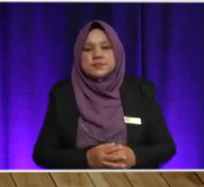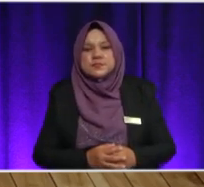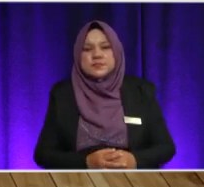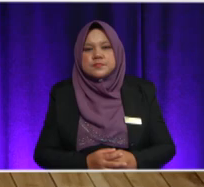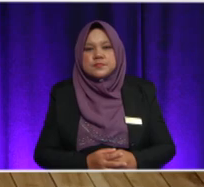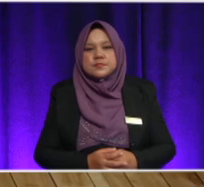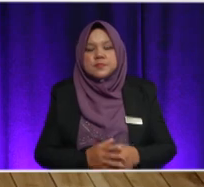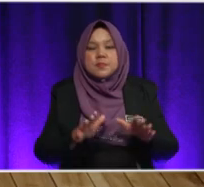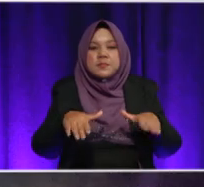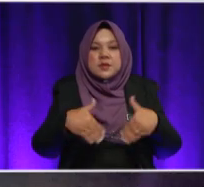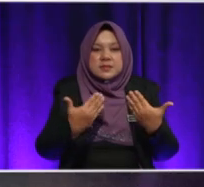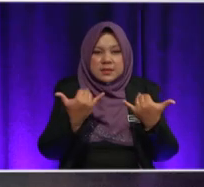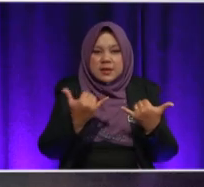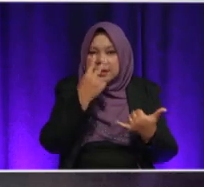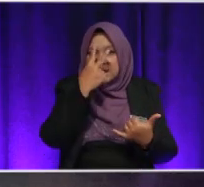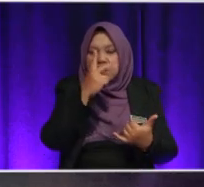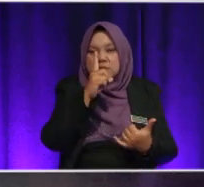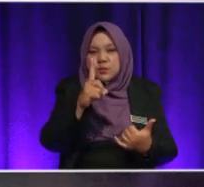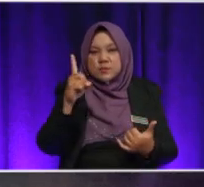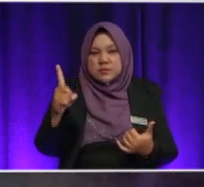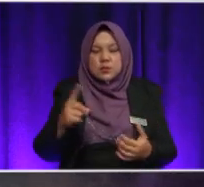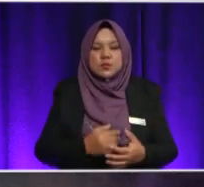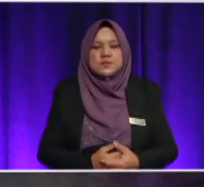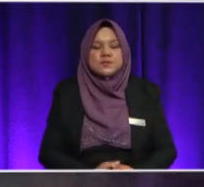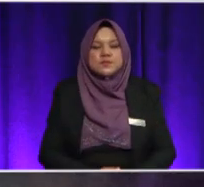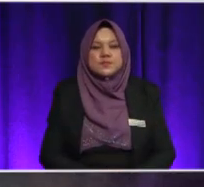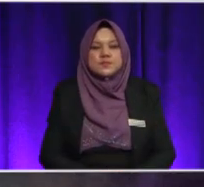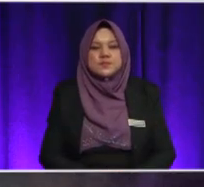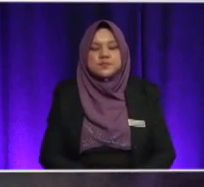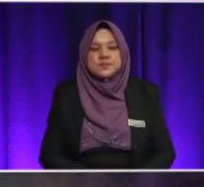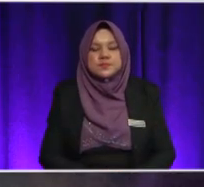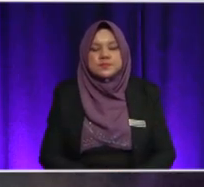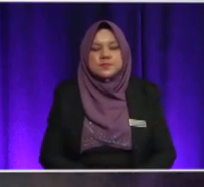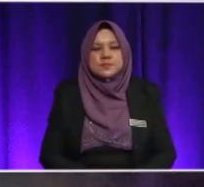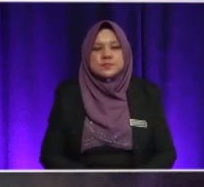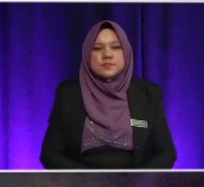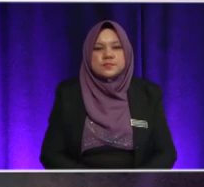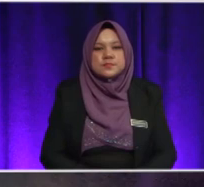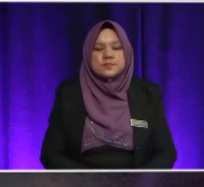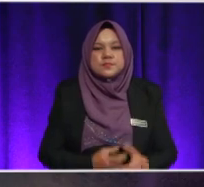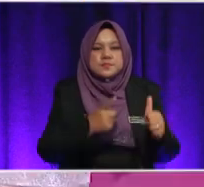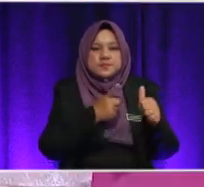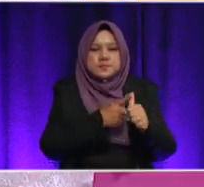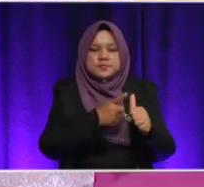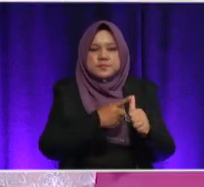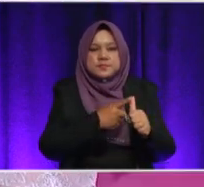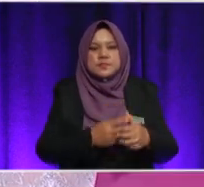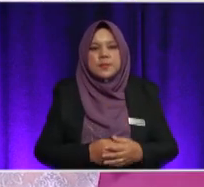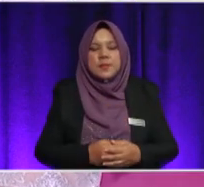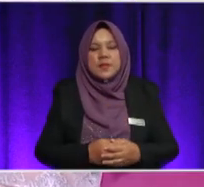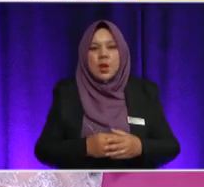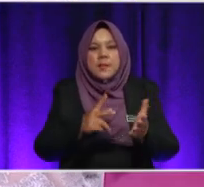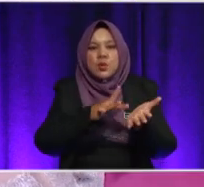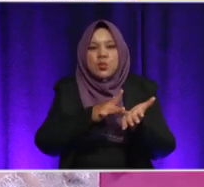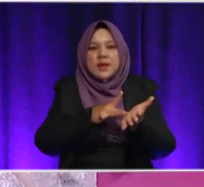nak masuk satu persatu Mira murid sudah bersedia kita lihat pengobatan yang pertama yaitu perubahan